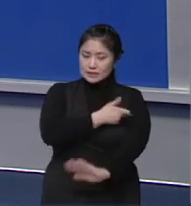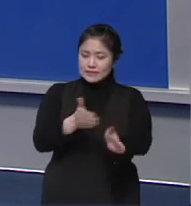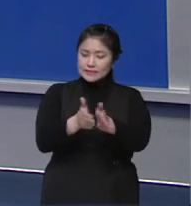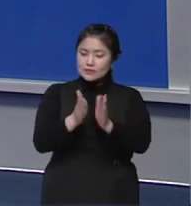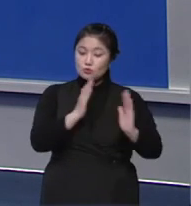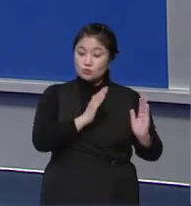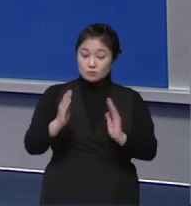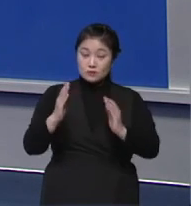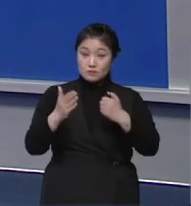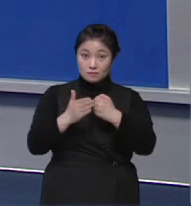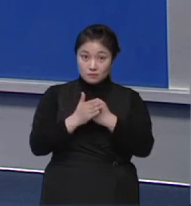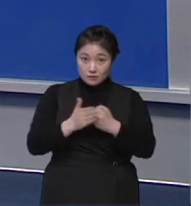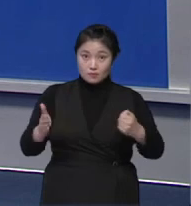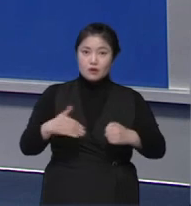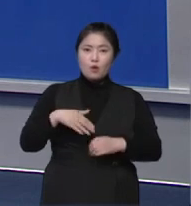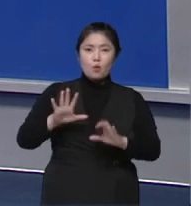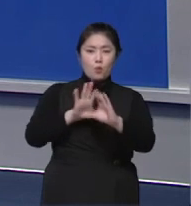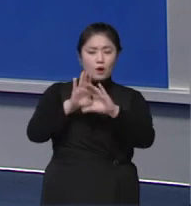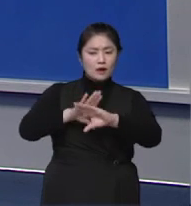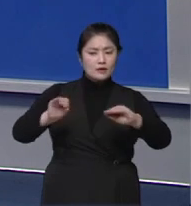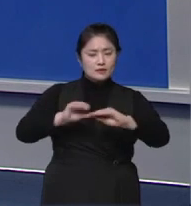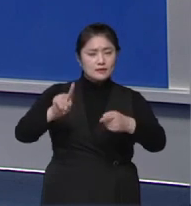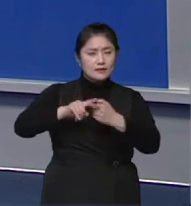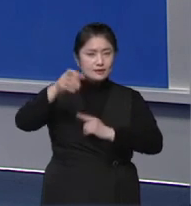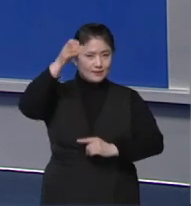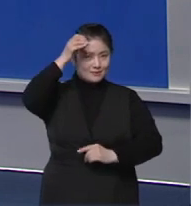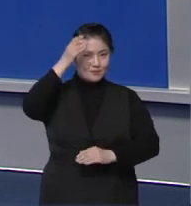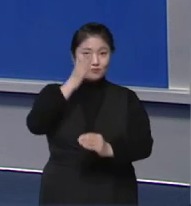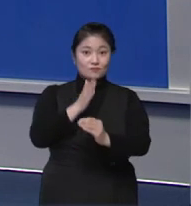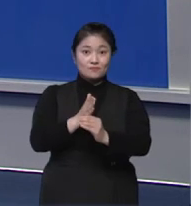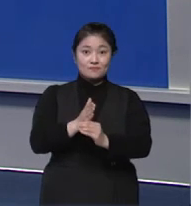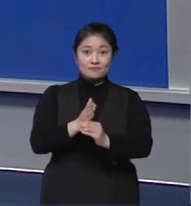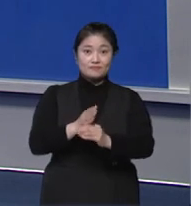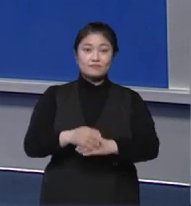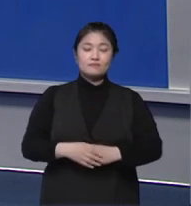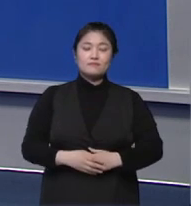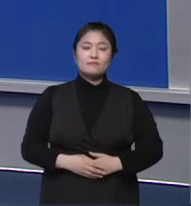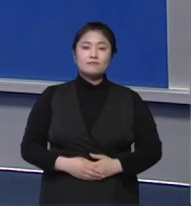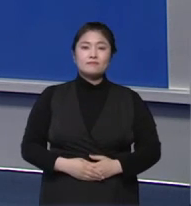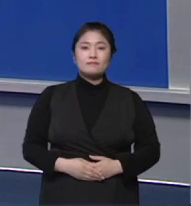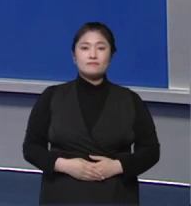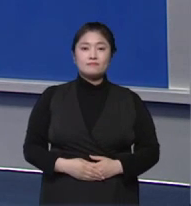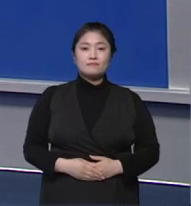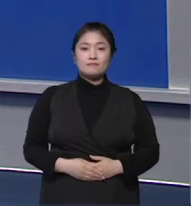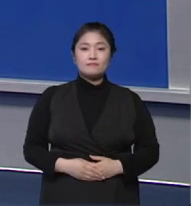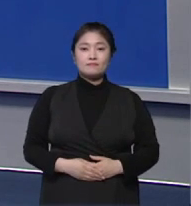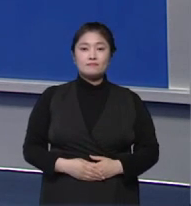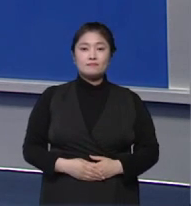시작이 준비가 되면서 코로나 일고 극복에 대한 희망도 커지고 있습니다 지금까지 뉴스 포커스 일이었습니다